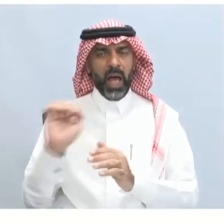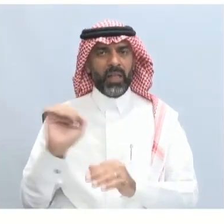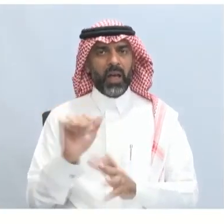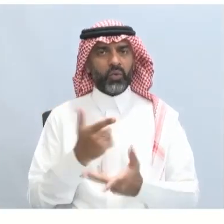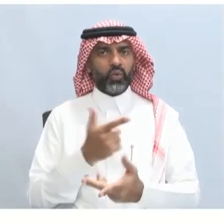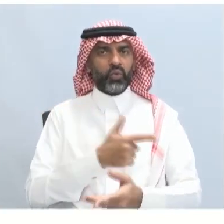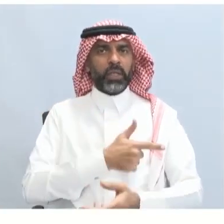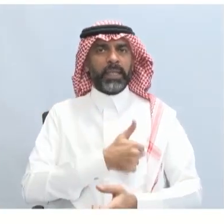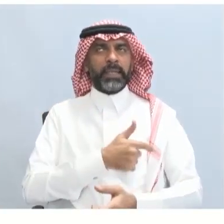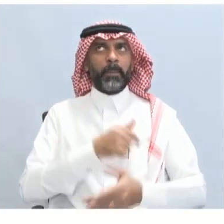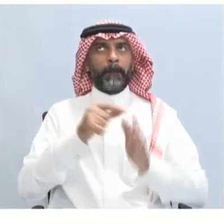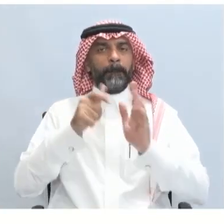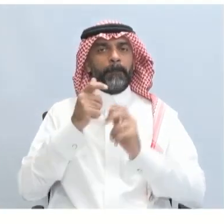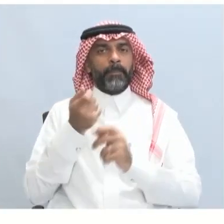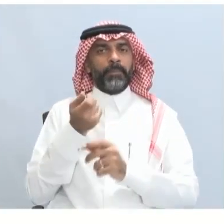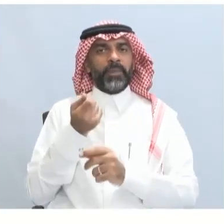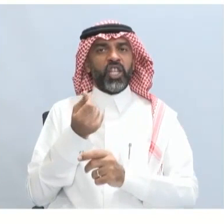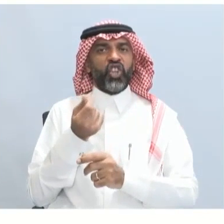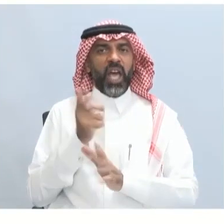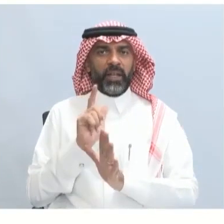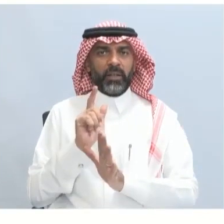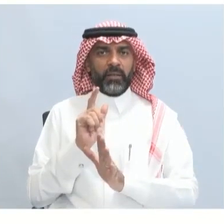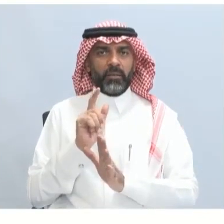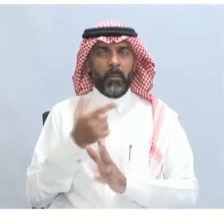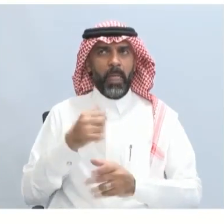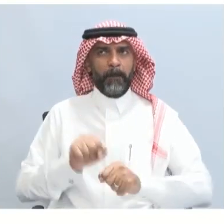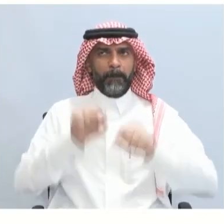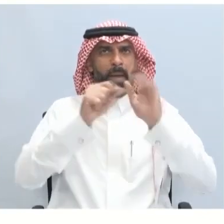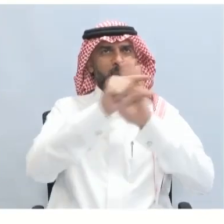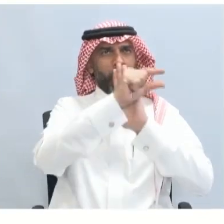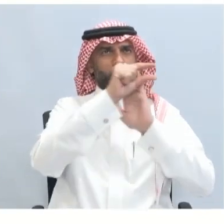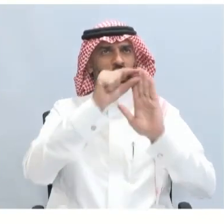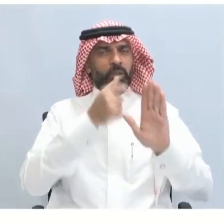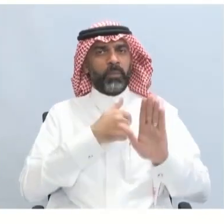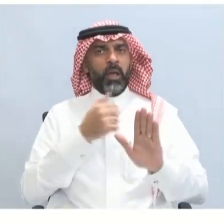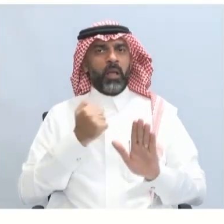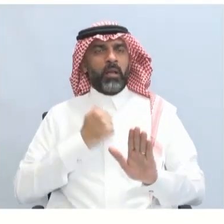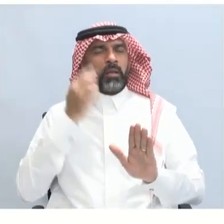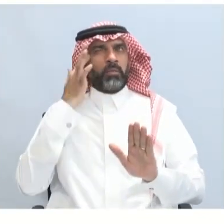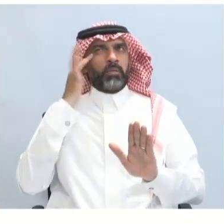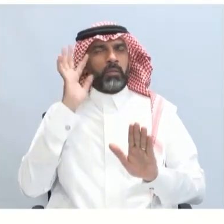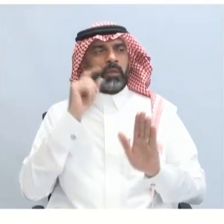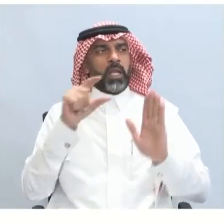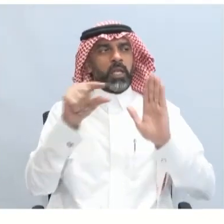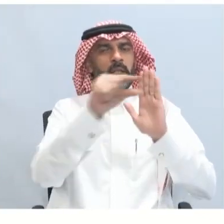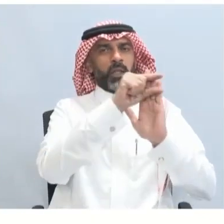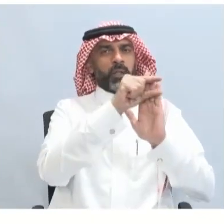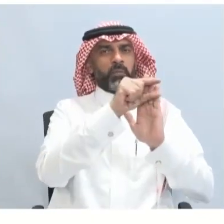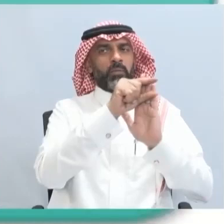صدر له نظام وهو في عام 1420 والمرسوم الملكي رقم م تقسيم